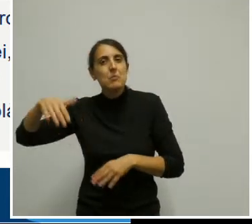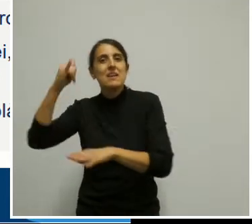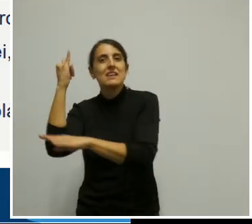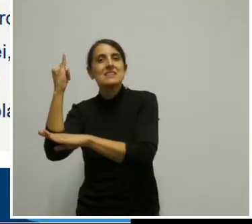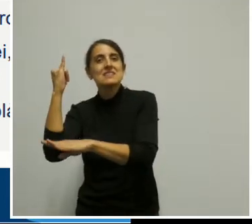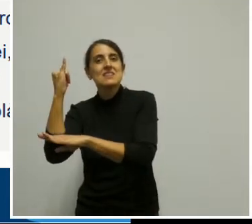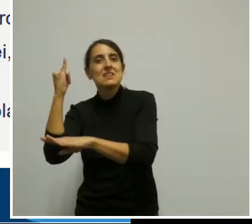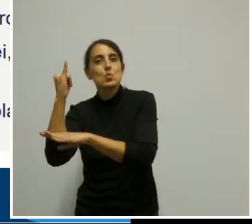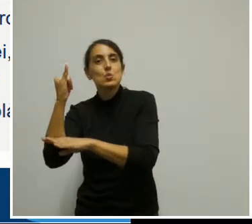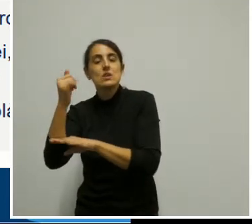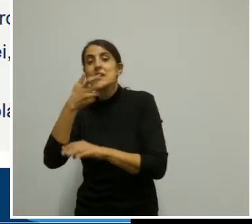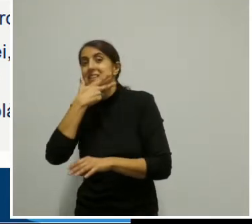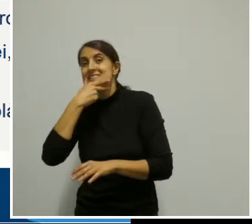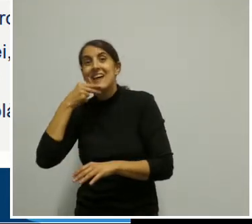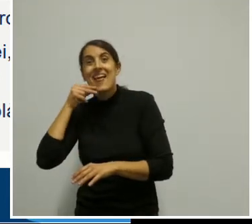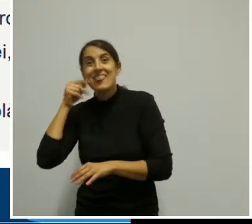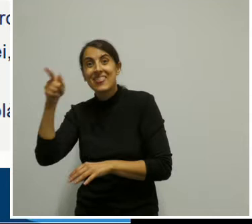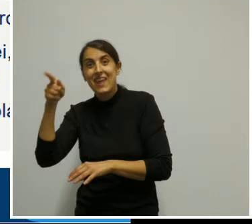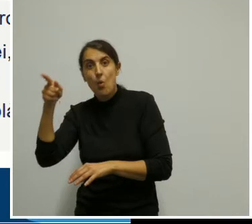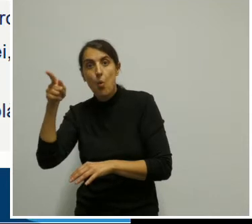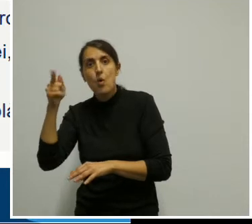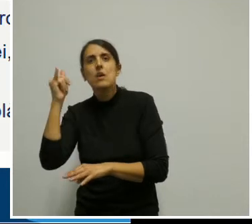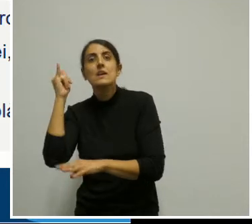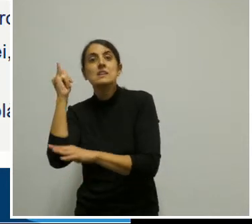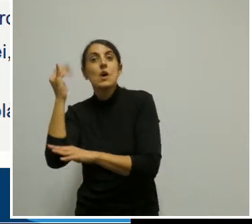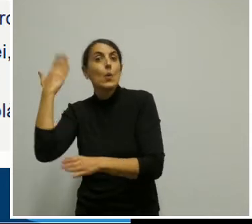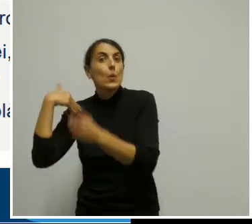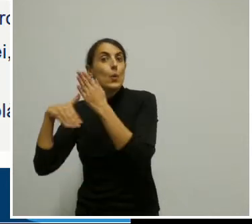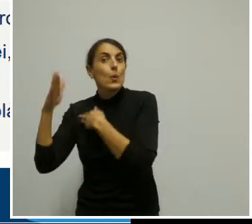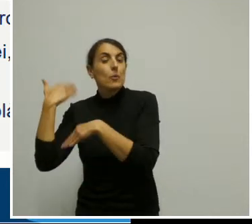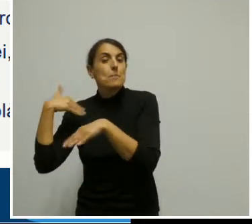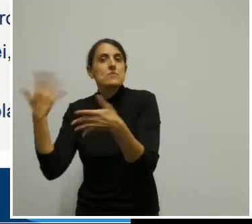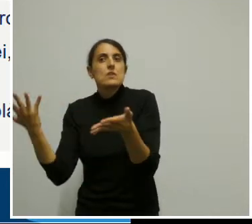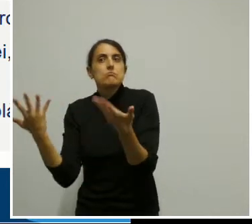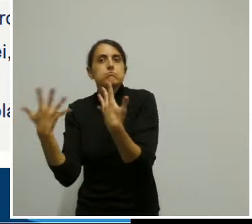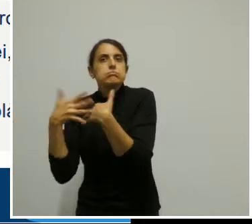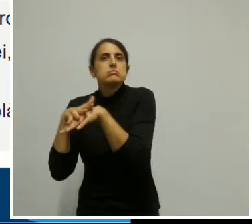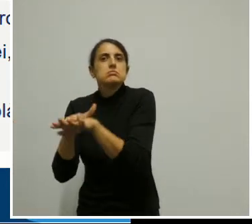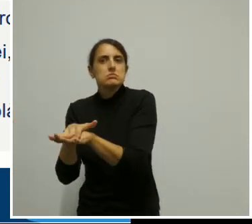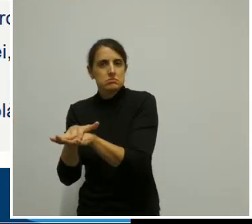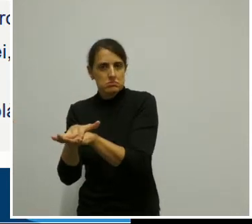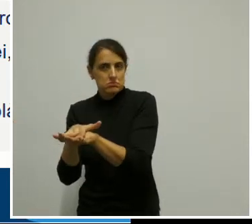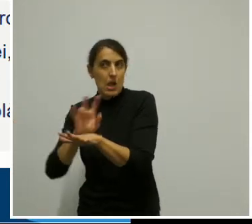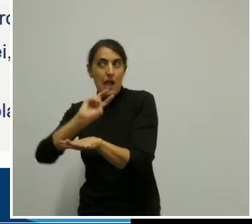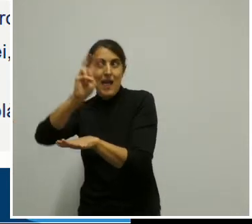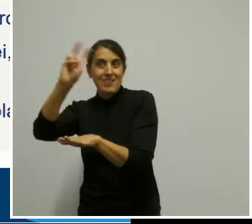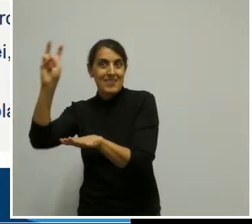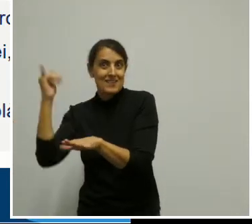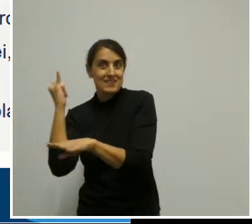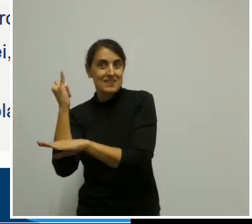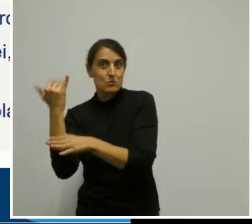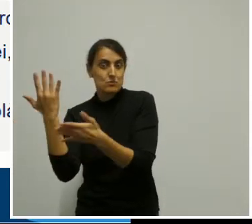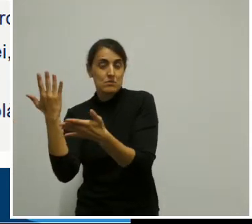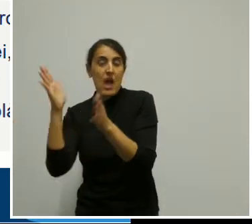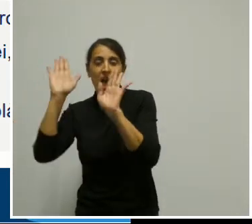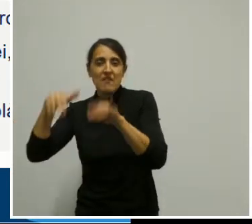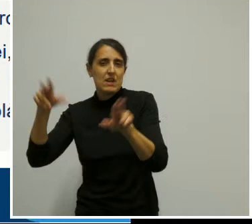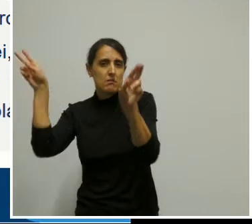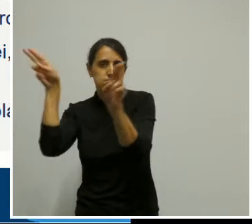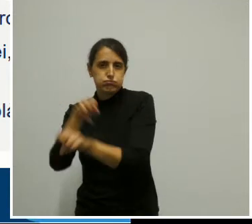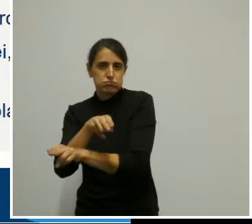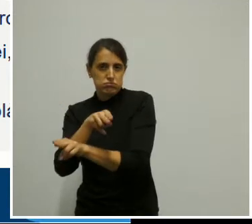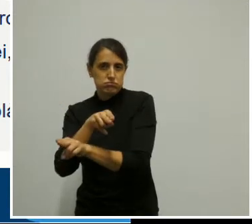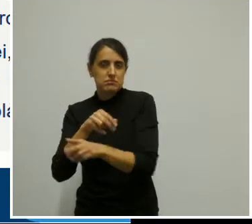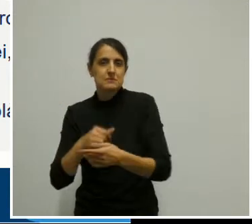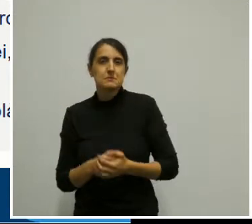és el mateix procés. És un institut que es va fusionar amb uns altres i ha acabat tancant.